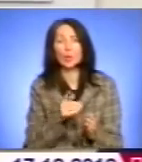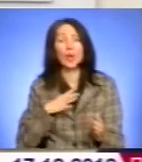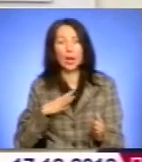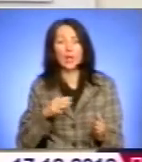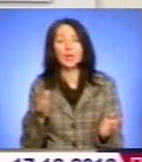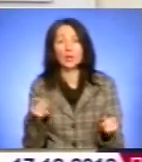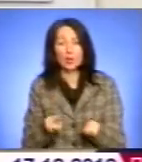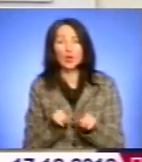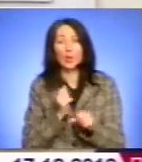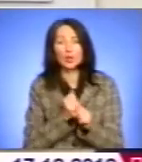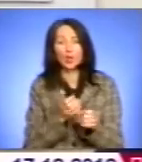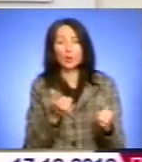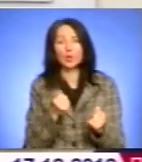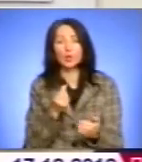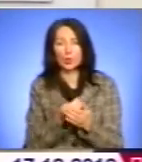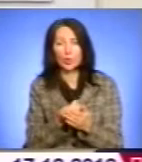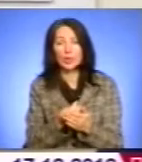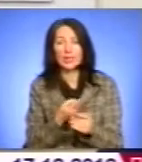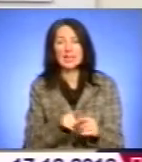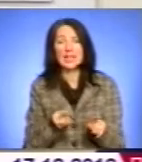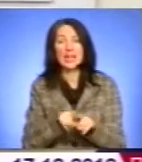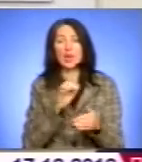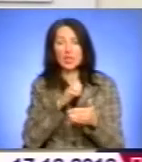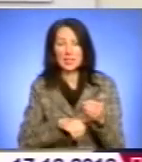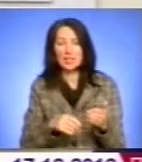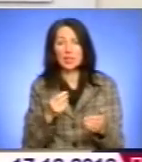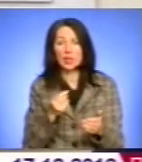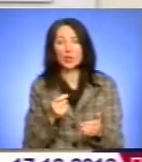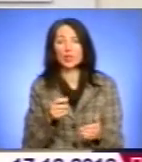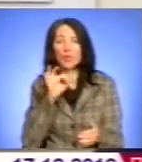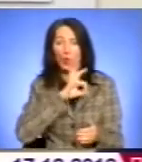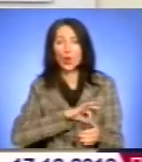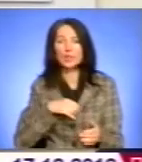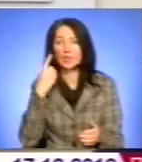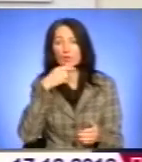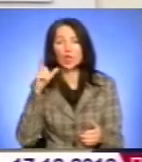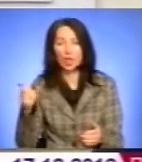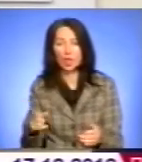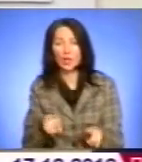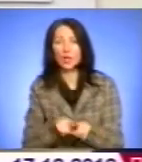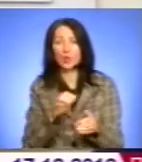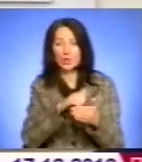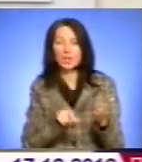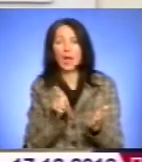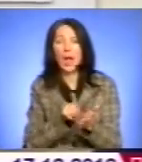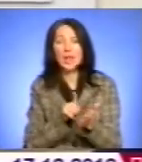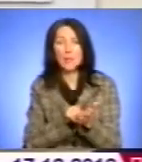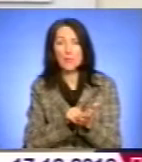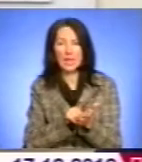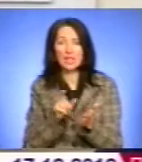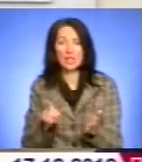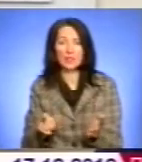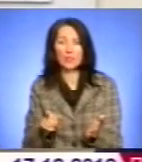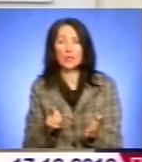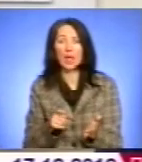і отримує певні суми. Це також стягнення коштів в користь фізичних осіб, це і стягнення аліментів. Ваша праця